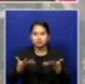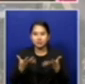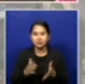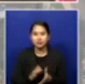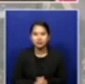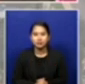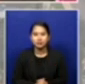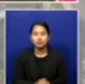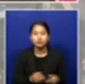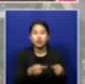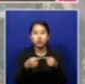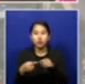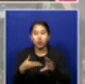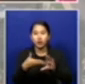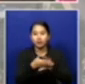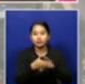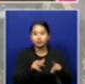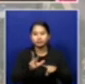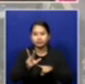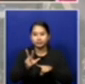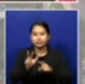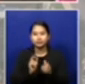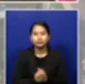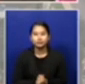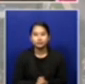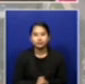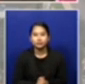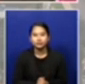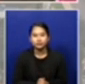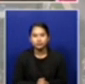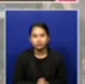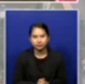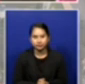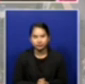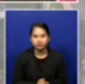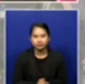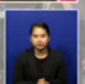นไปสไลด์ที่3เลยครับสไลด์ถัดมาขอบพระคุณครับ